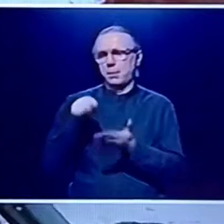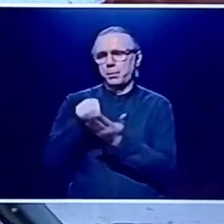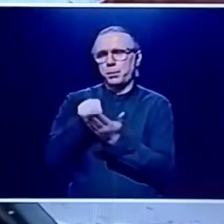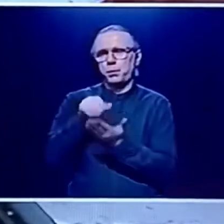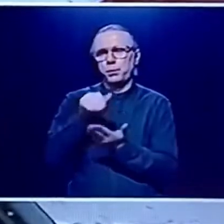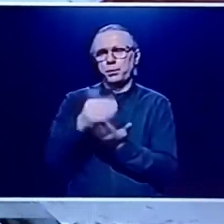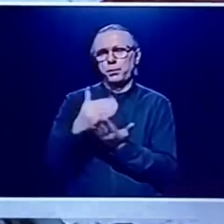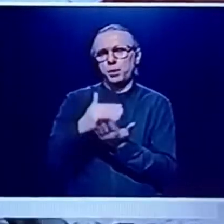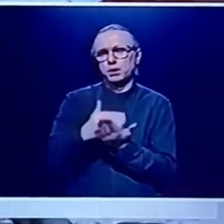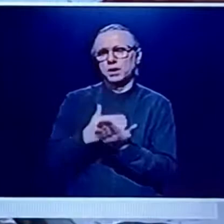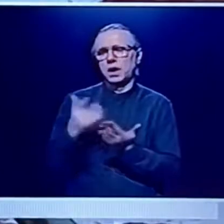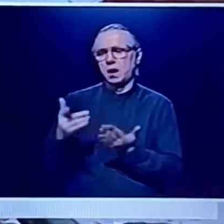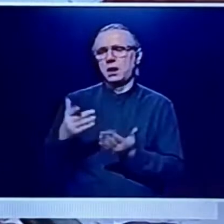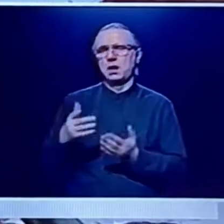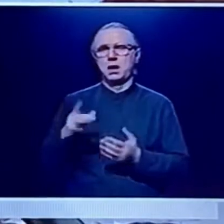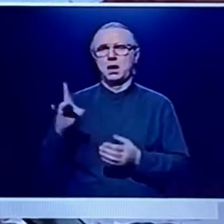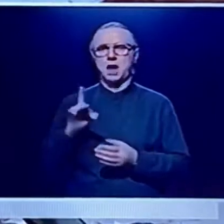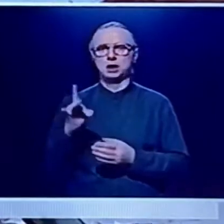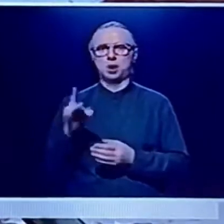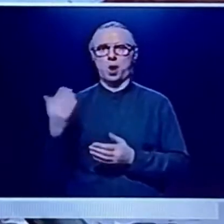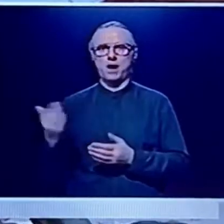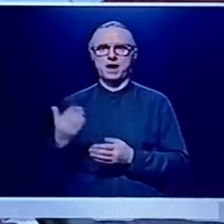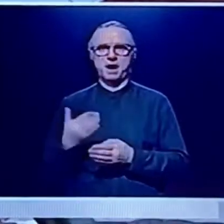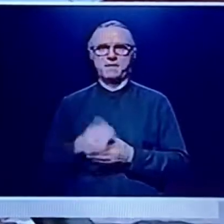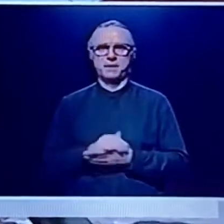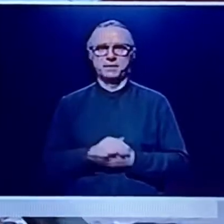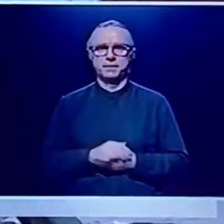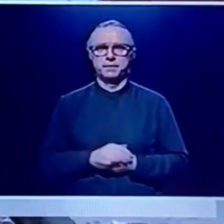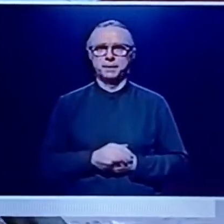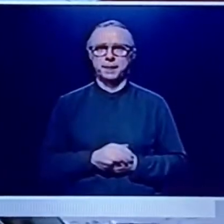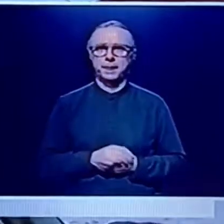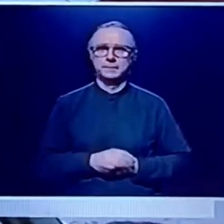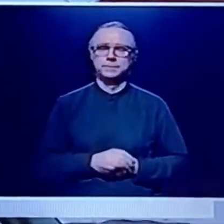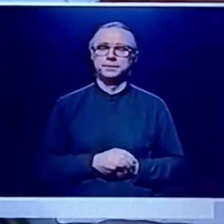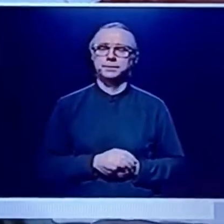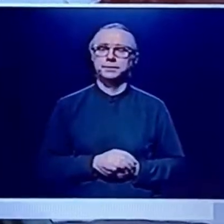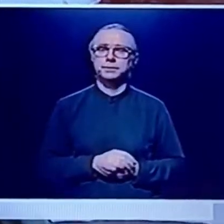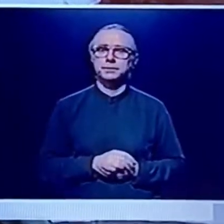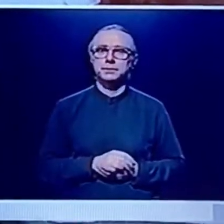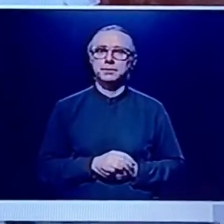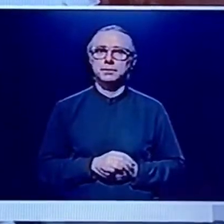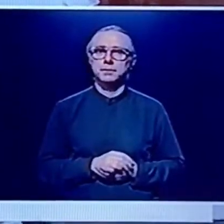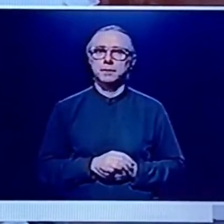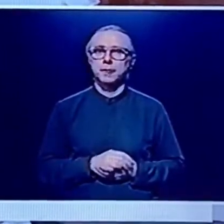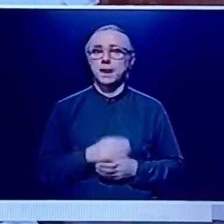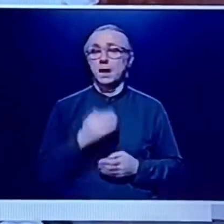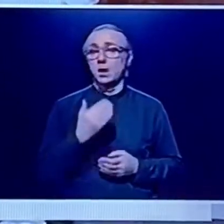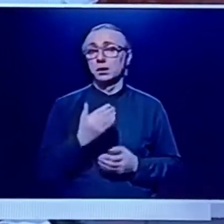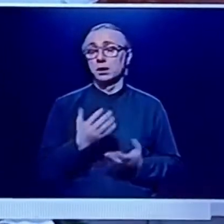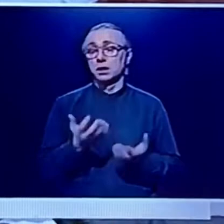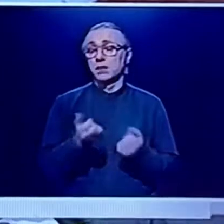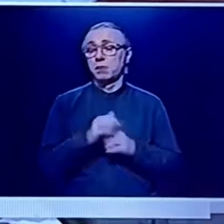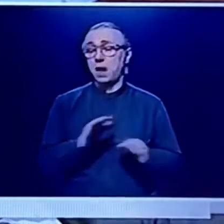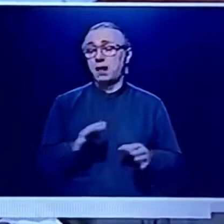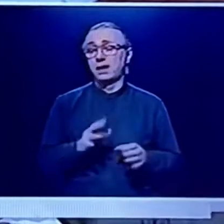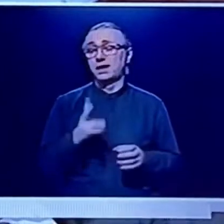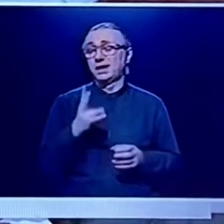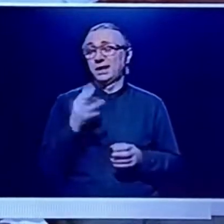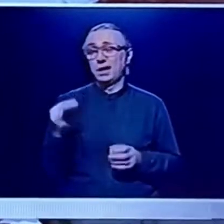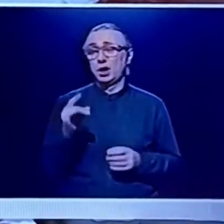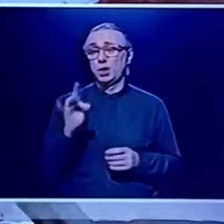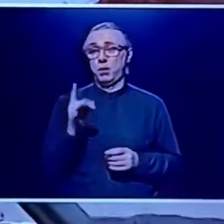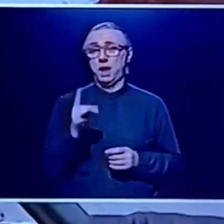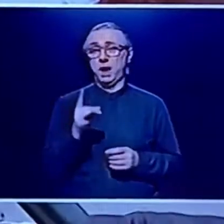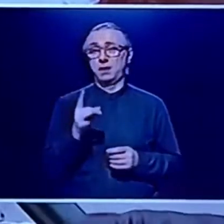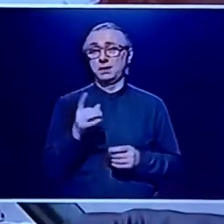миссионерскую деятельность выделил ему ежегодно 500 рублей. То есть по тем временам это очень большая сумма. Он не брал оттуда ни рубля. Все эти деньги он